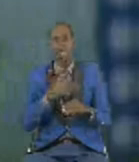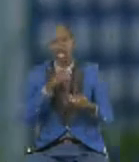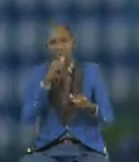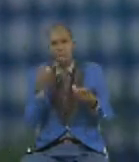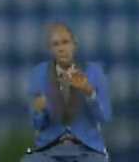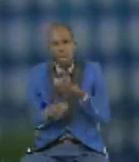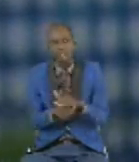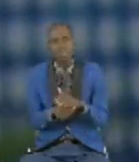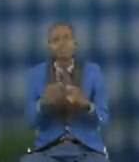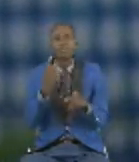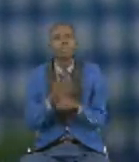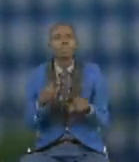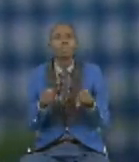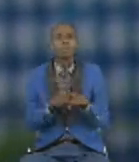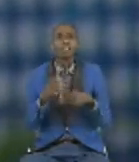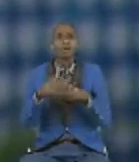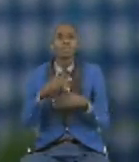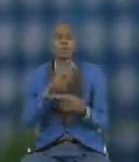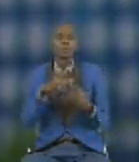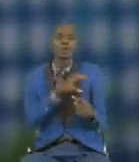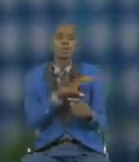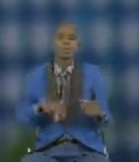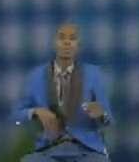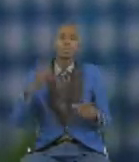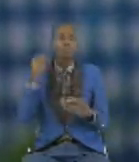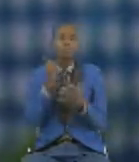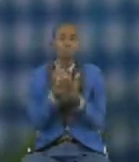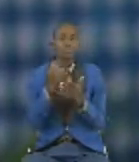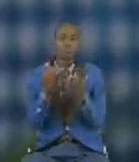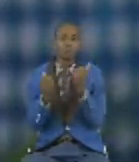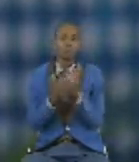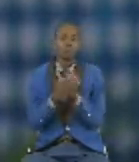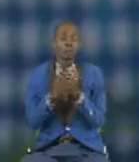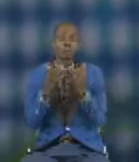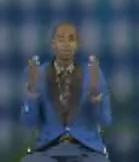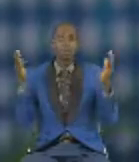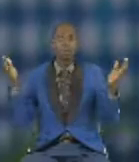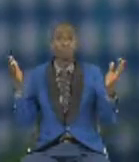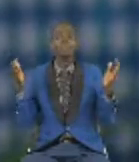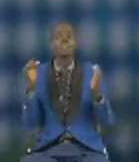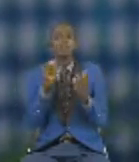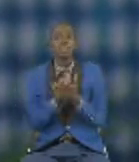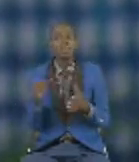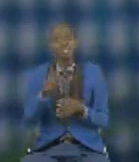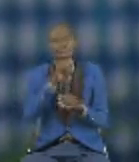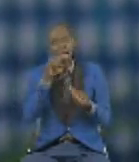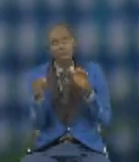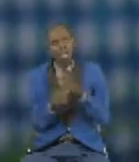cacher comme au moment où Christ était crucifié, afin qu'ils se cachent dans leur